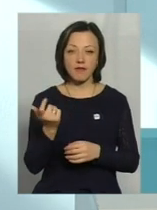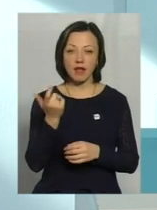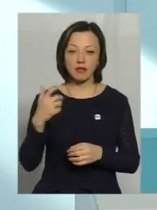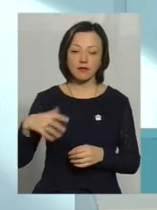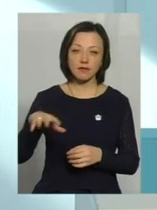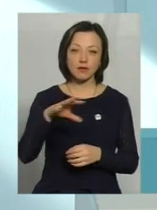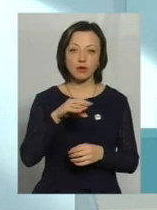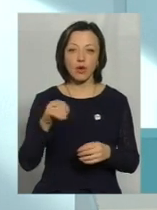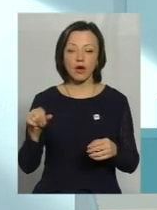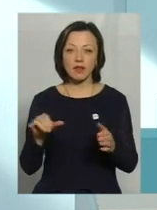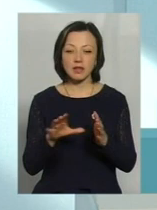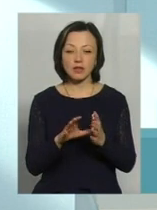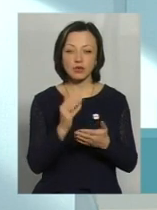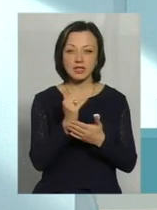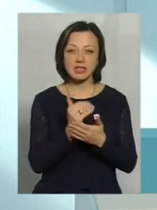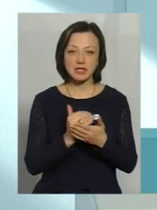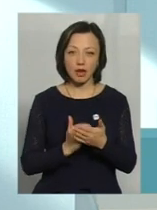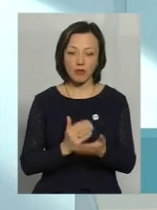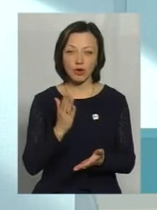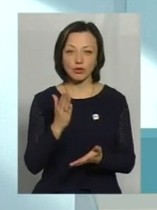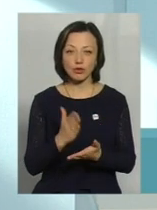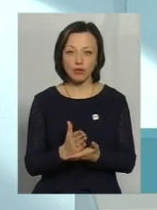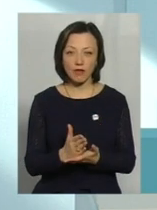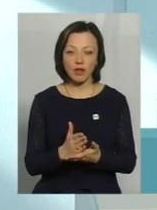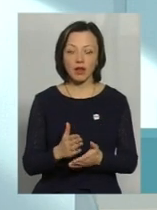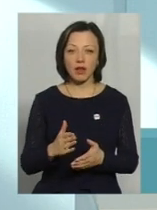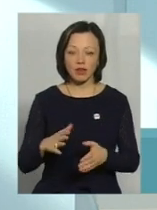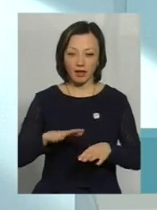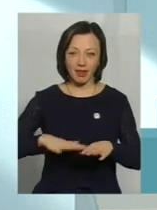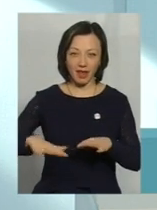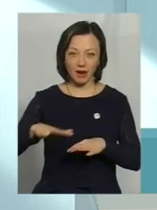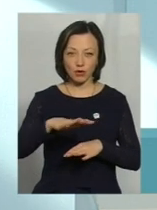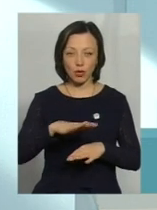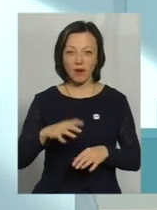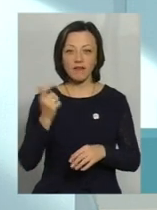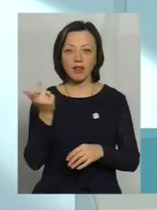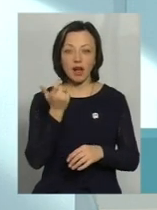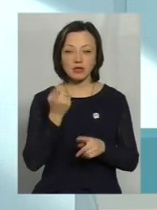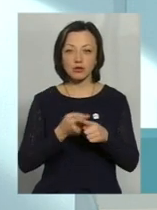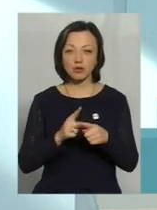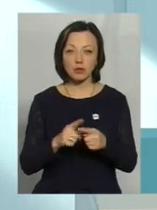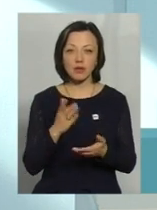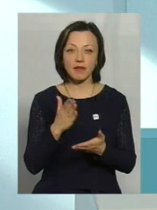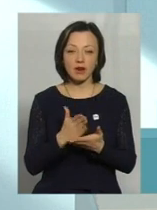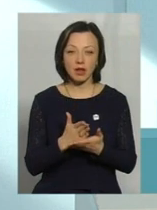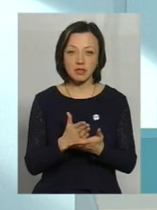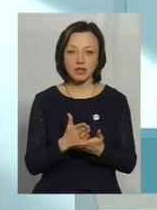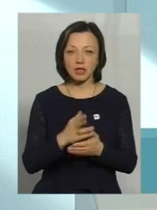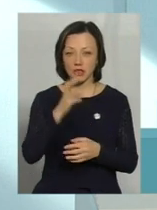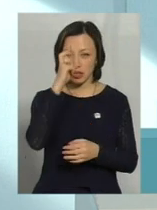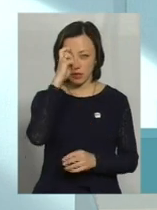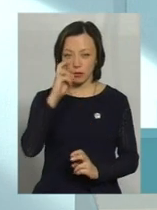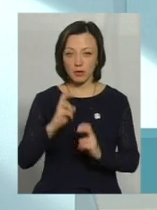всього енергетичної системи, яка розташована на території аеропорту. Власниками цього являється сьогодні